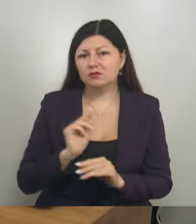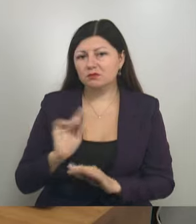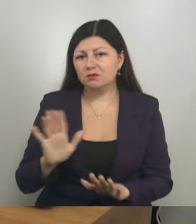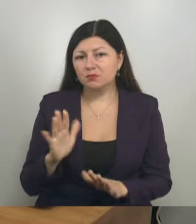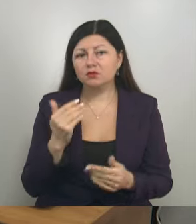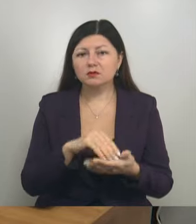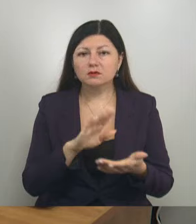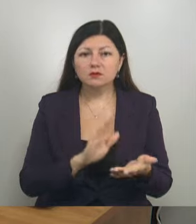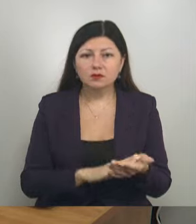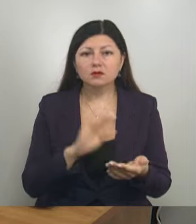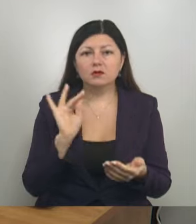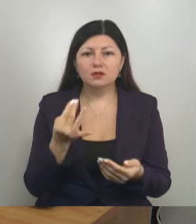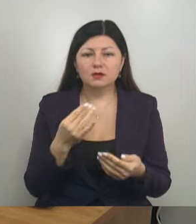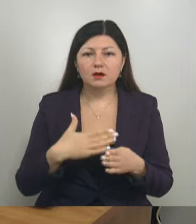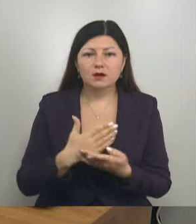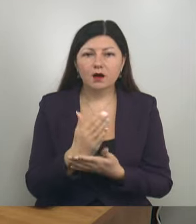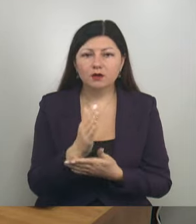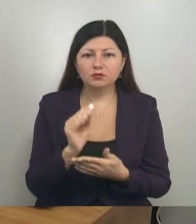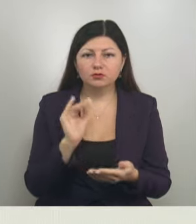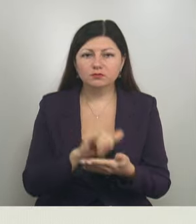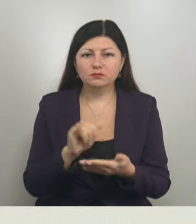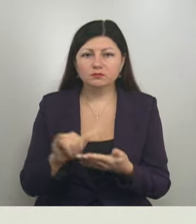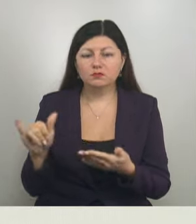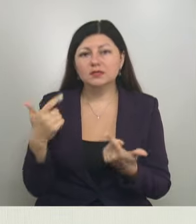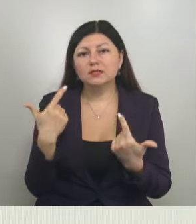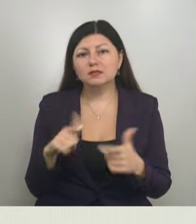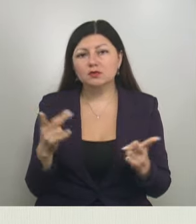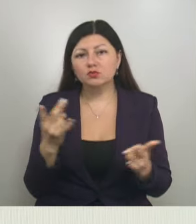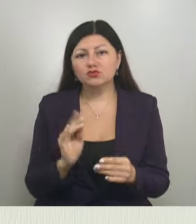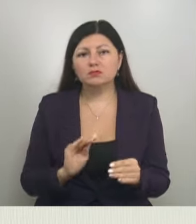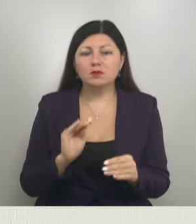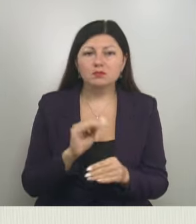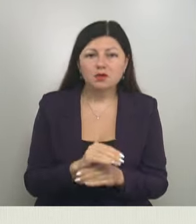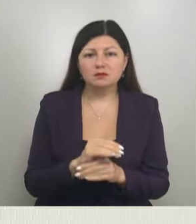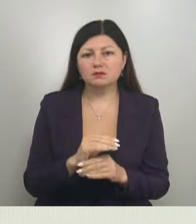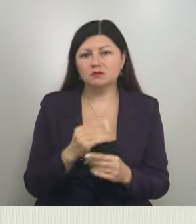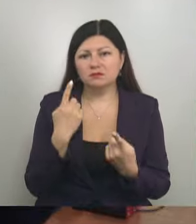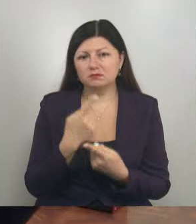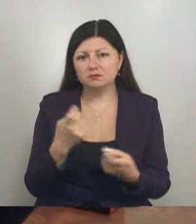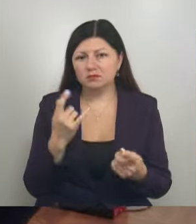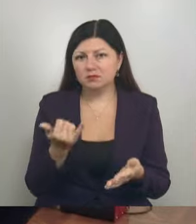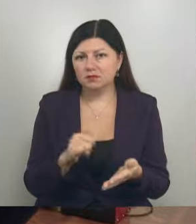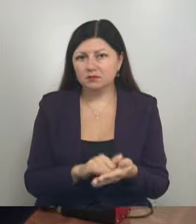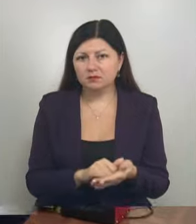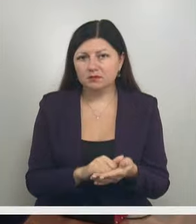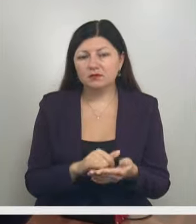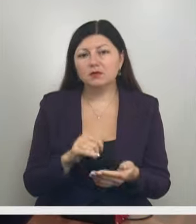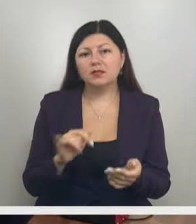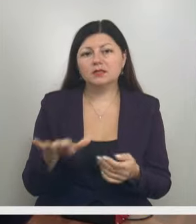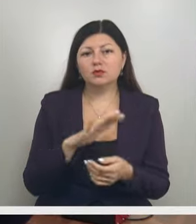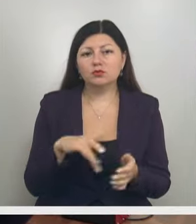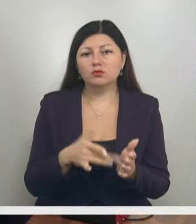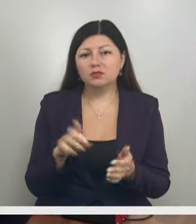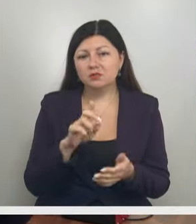данные и наносят их на интерактивную карту, чтобы иметь представление, где требуются дополнительные громкоговорители. На территории города Белгорода